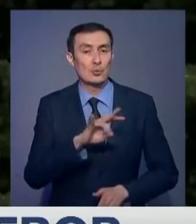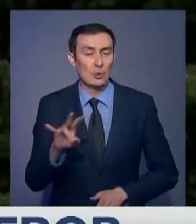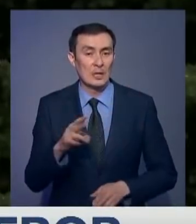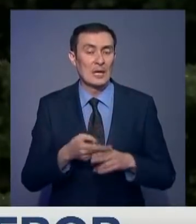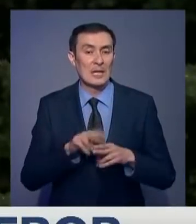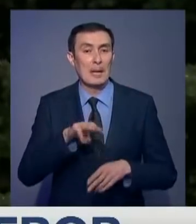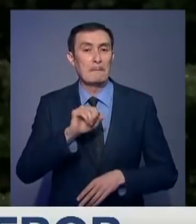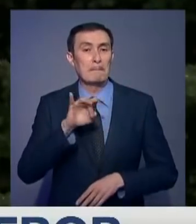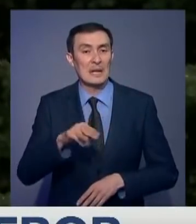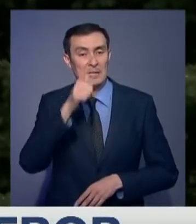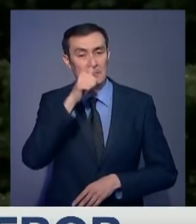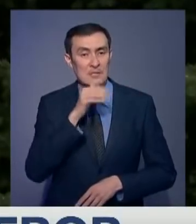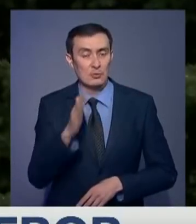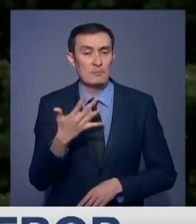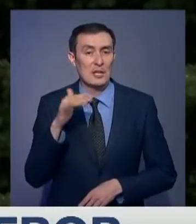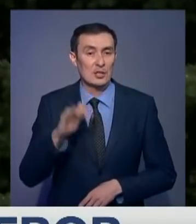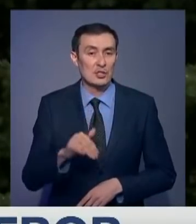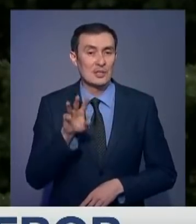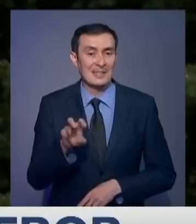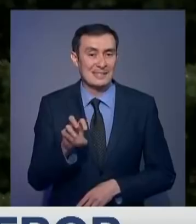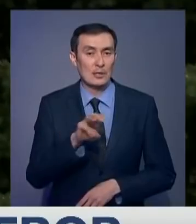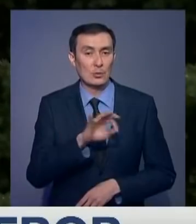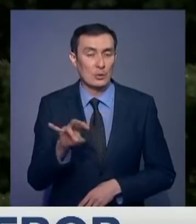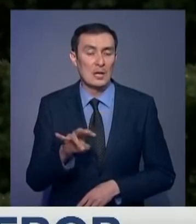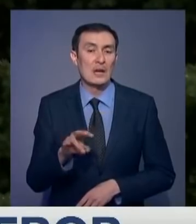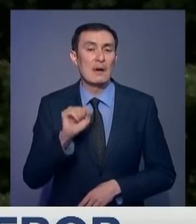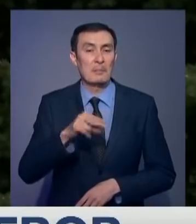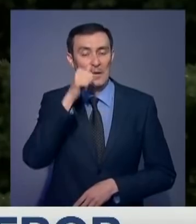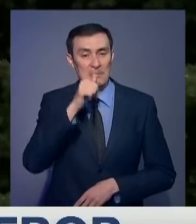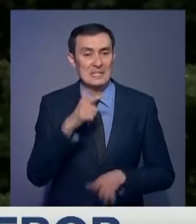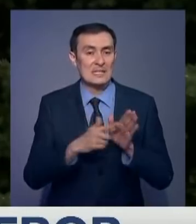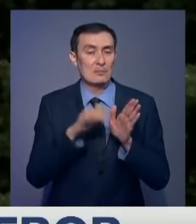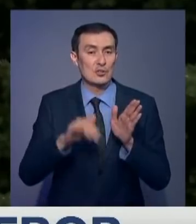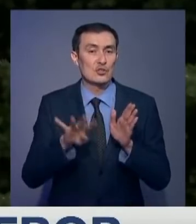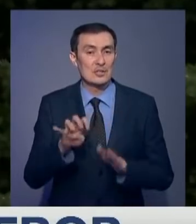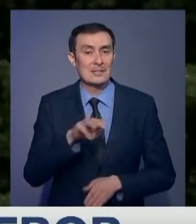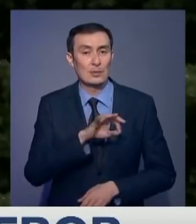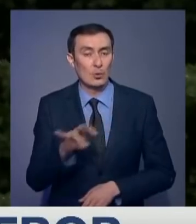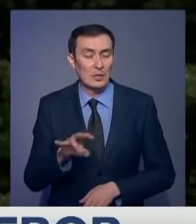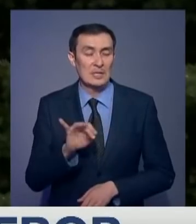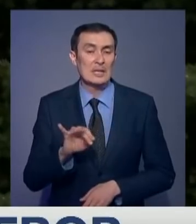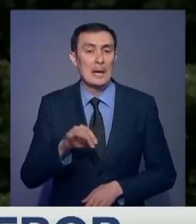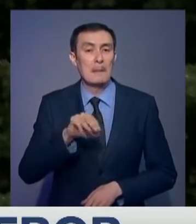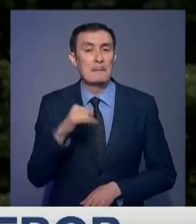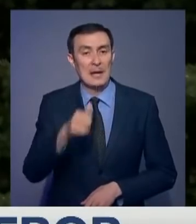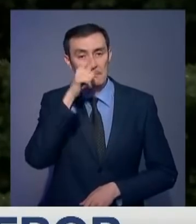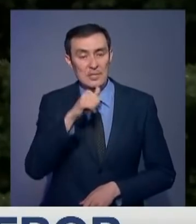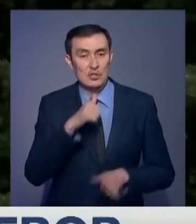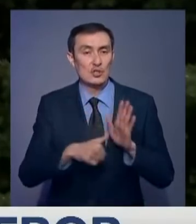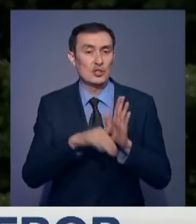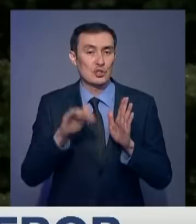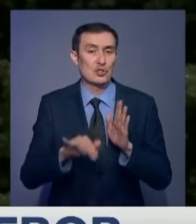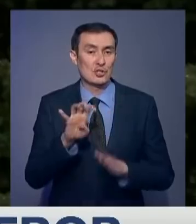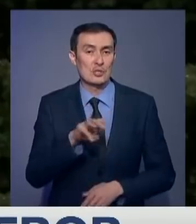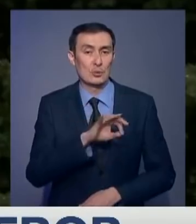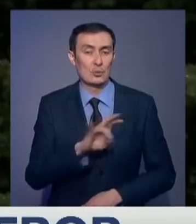Это в марте месяце 5300, в апреле месяце 7400 и в мае месяце